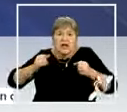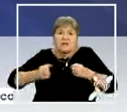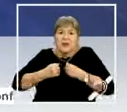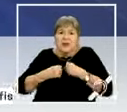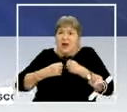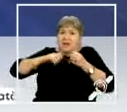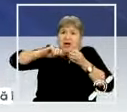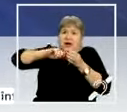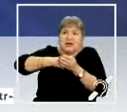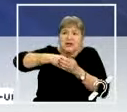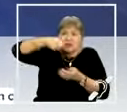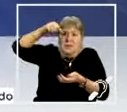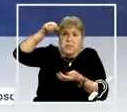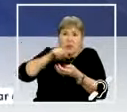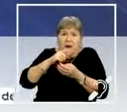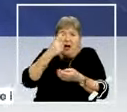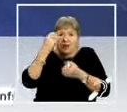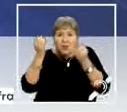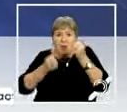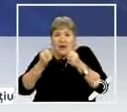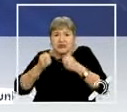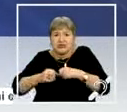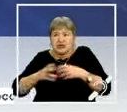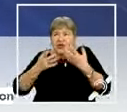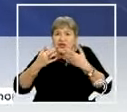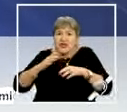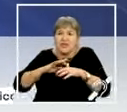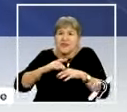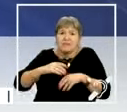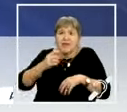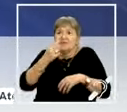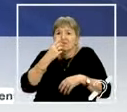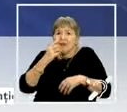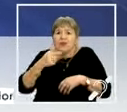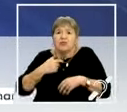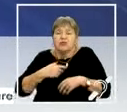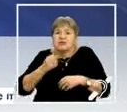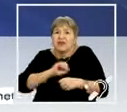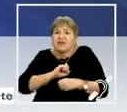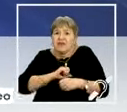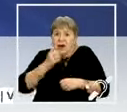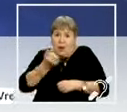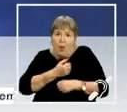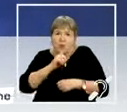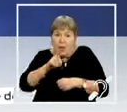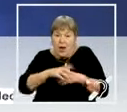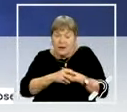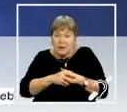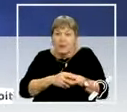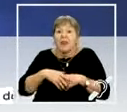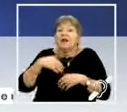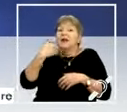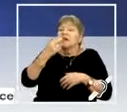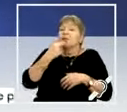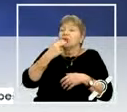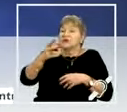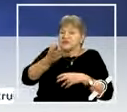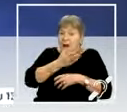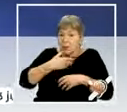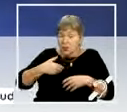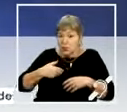fost sechestrată în portbagajul unei mașini și că se teme să nu fie omorâtă. Apelul a fost transferat la dispeceratul Poliției